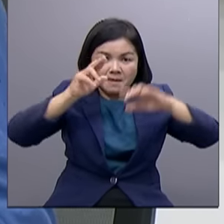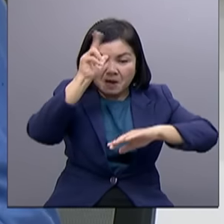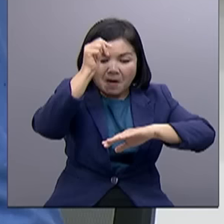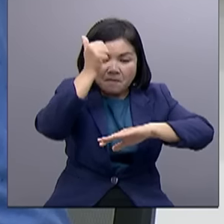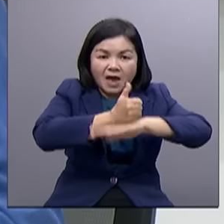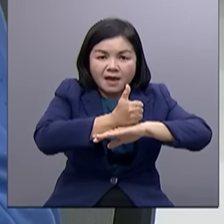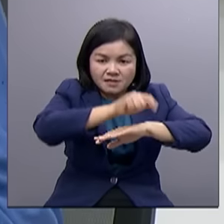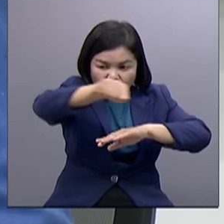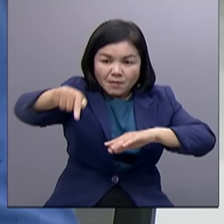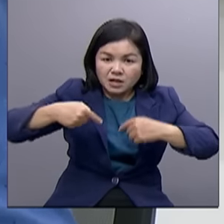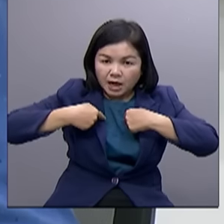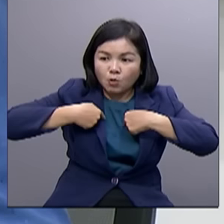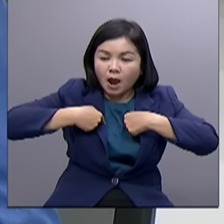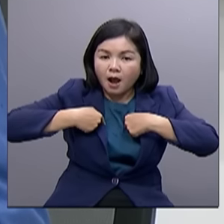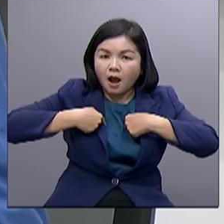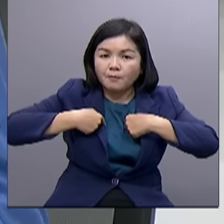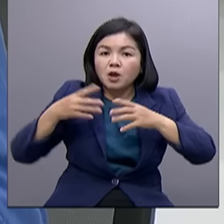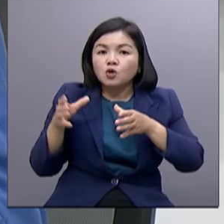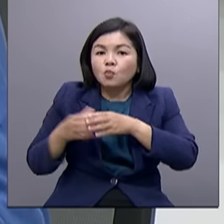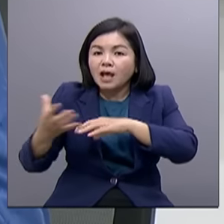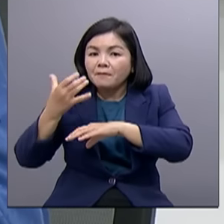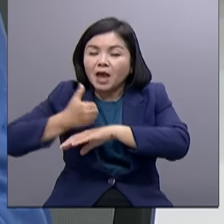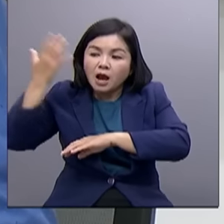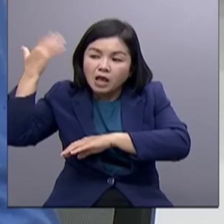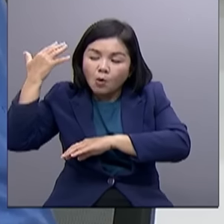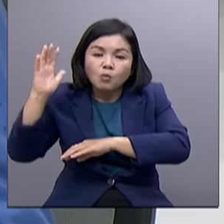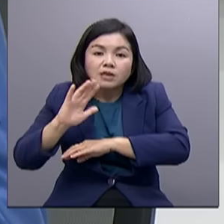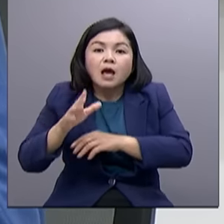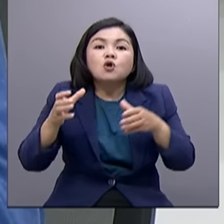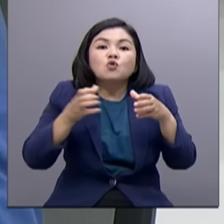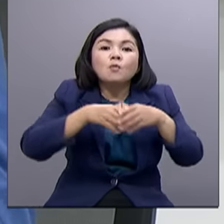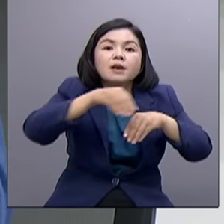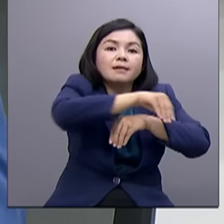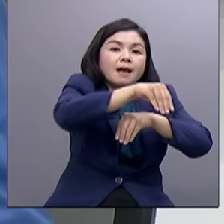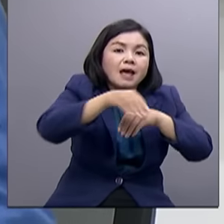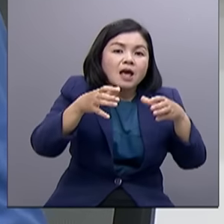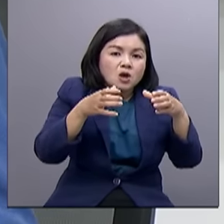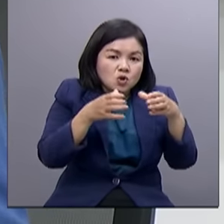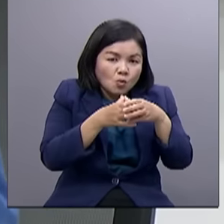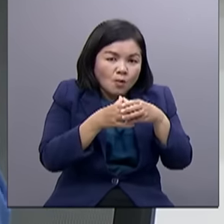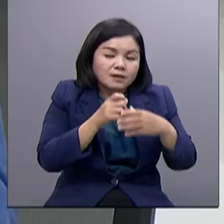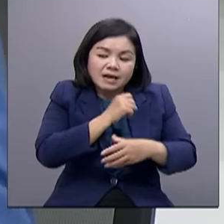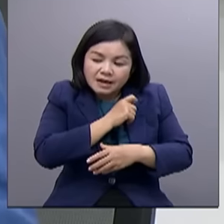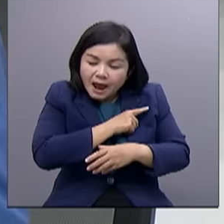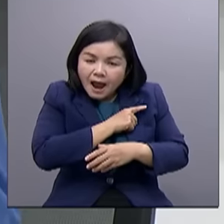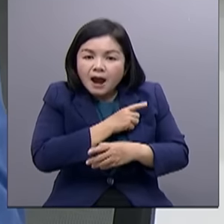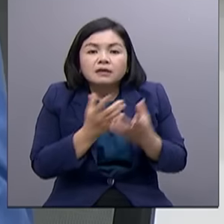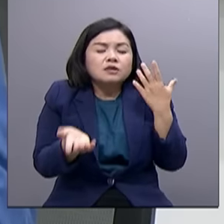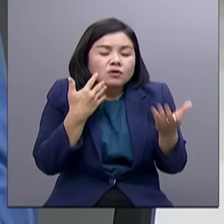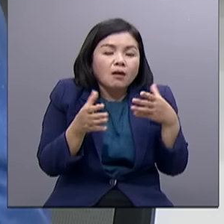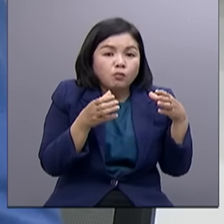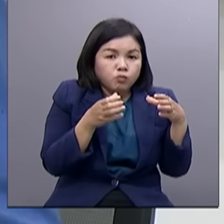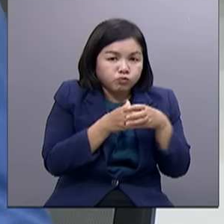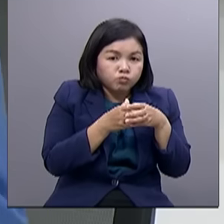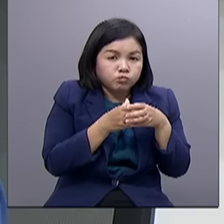กลุ่มเครือข่ายนักการเมืองเก่าก็อยู่ในเครือข่ายของลัทธิศาสนาหรือไม่ก็อยู่ใน